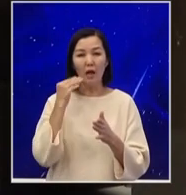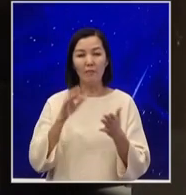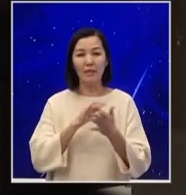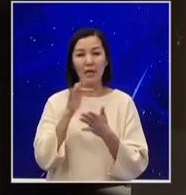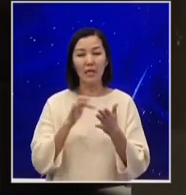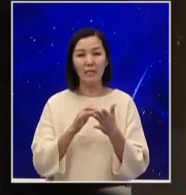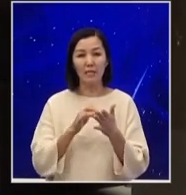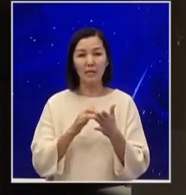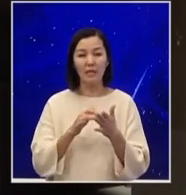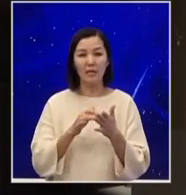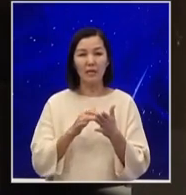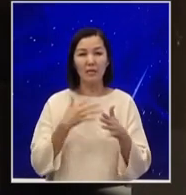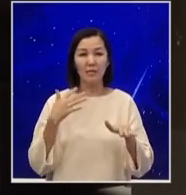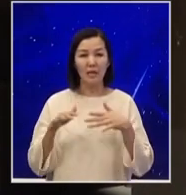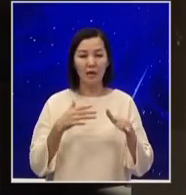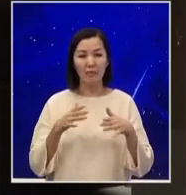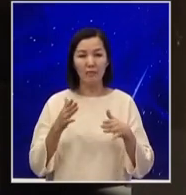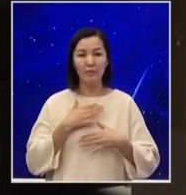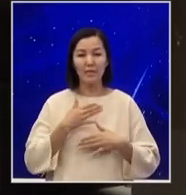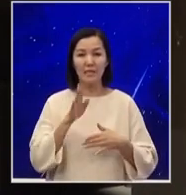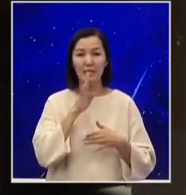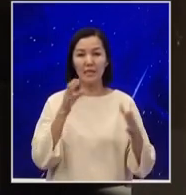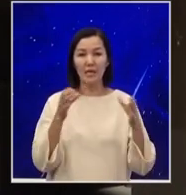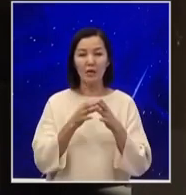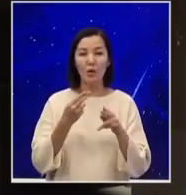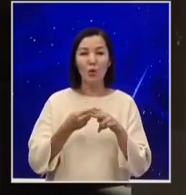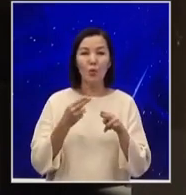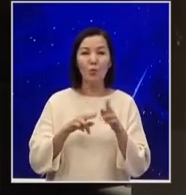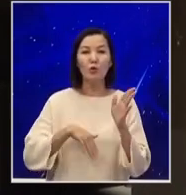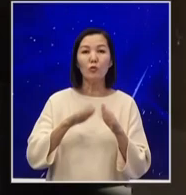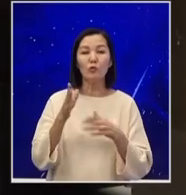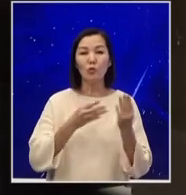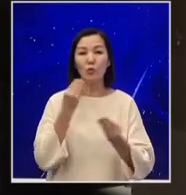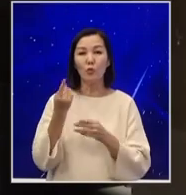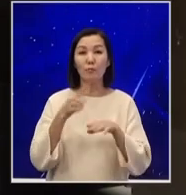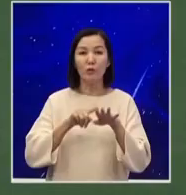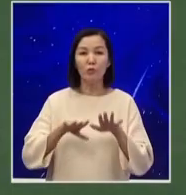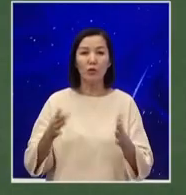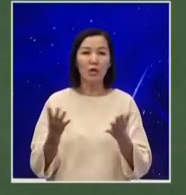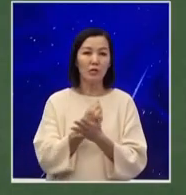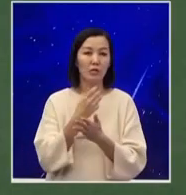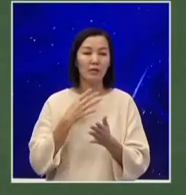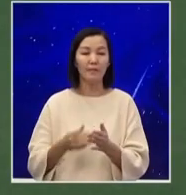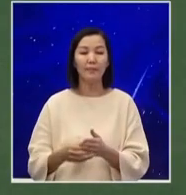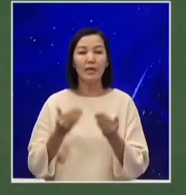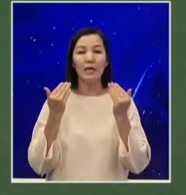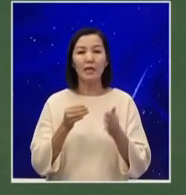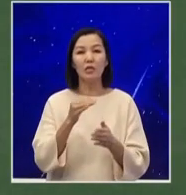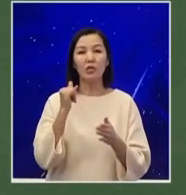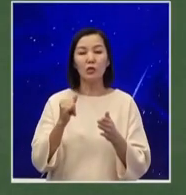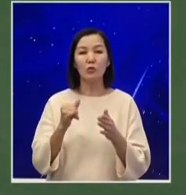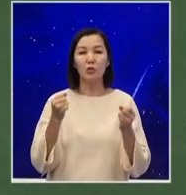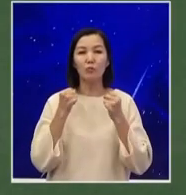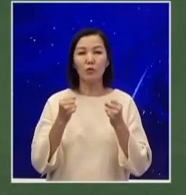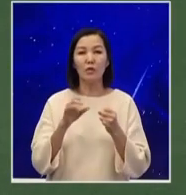алмат, сондықтан біздің қыздар өте жақсы ойын көрсетіп, бірінші орынға ие болды. Енді жетісулық спортшылар